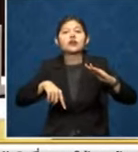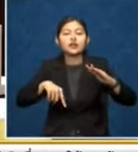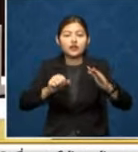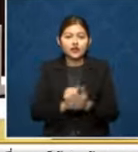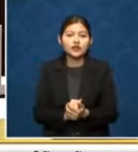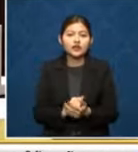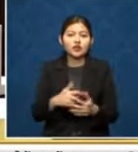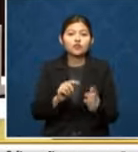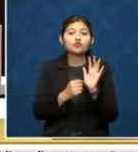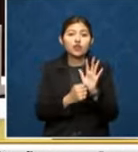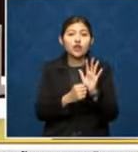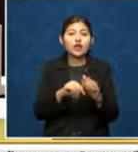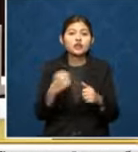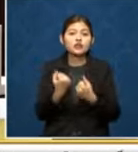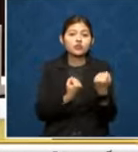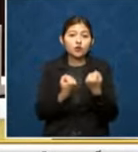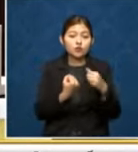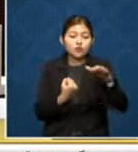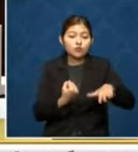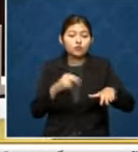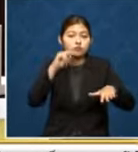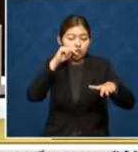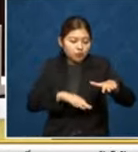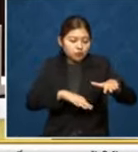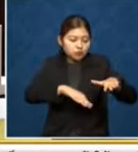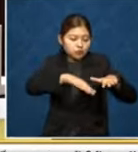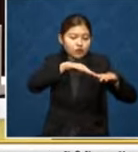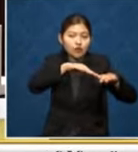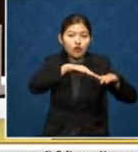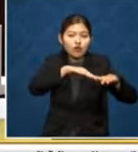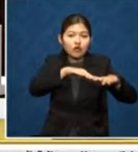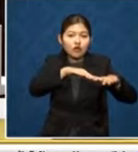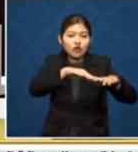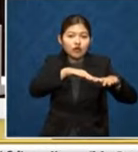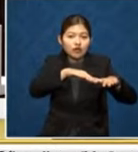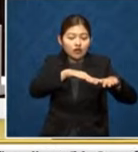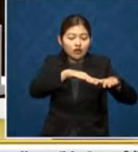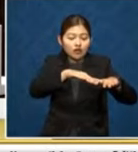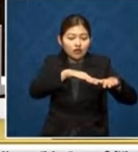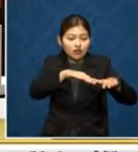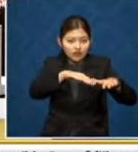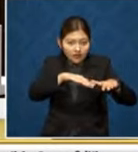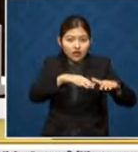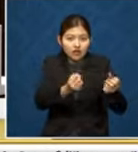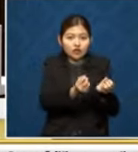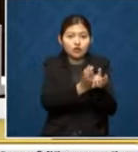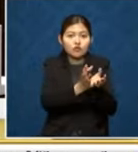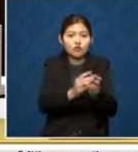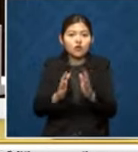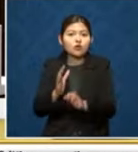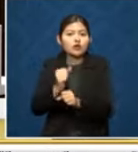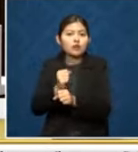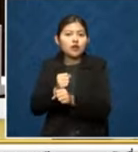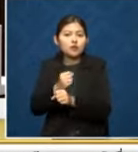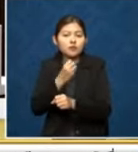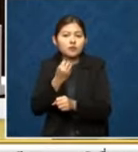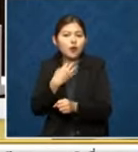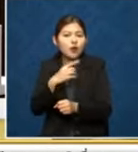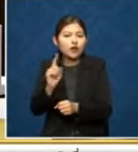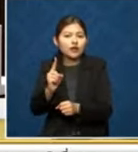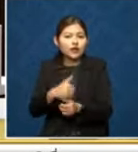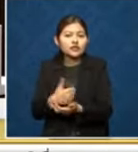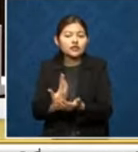น้ำท่วมรถยนต์ซึ่งเป็นเครื่องมือทำมาหากินของประชาชนถูกน้ำท่วมจนมิดคันแบบนี้แต่เจ้าหน้าที่บอกว่าจะจ่าย